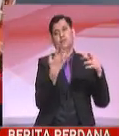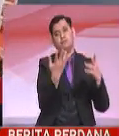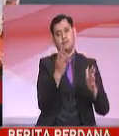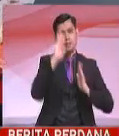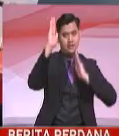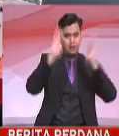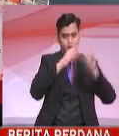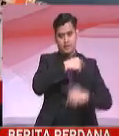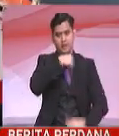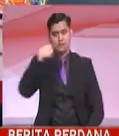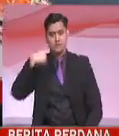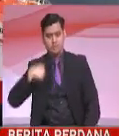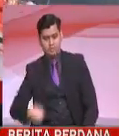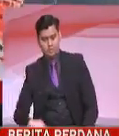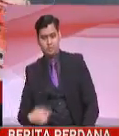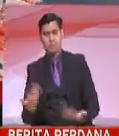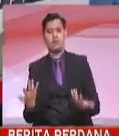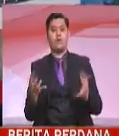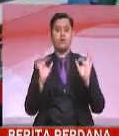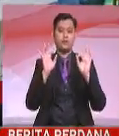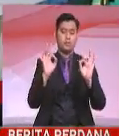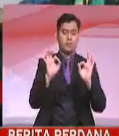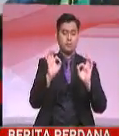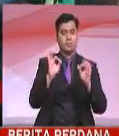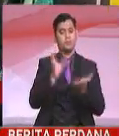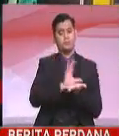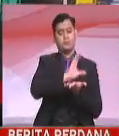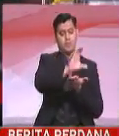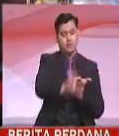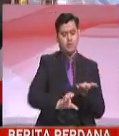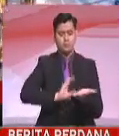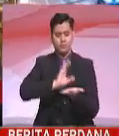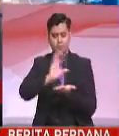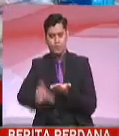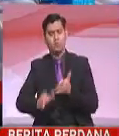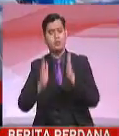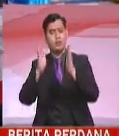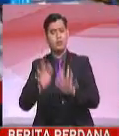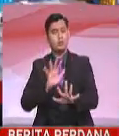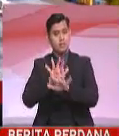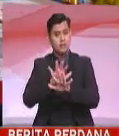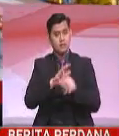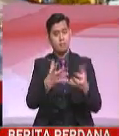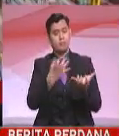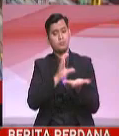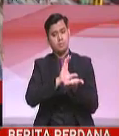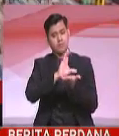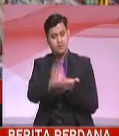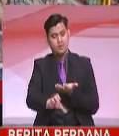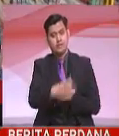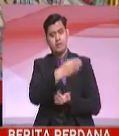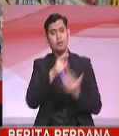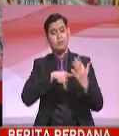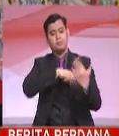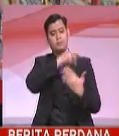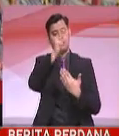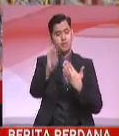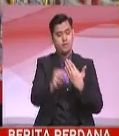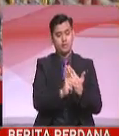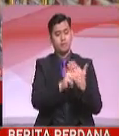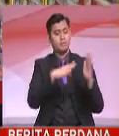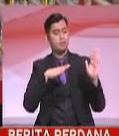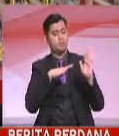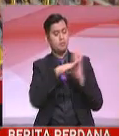ekonomi sentimen playboy juga dilihat optimis hingga program vaksin dan beberapa ciri khas rasanya ekonomi sebelum ini